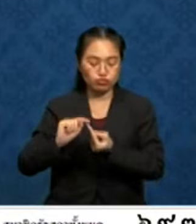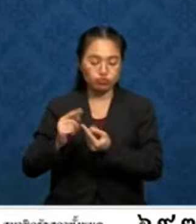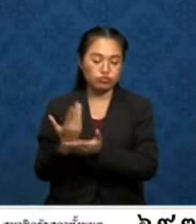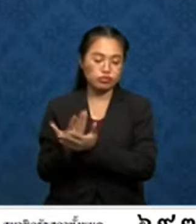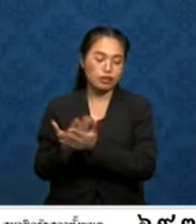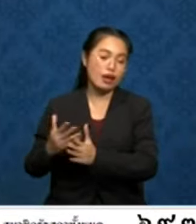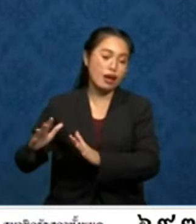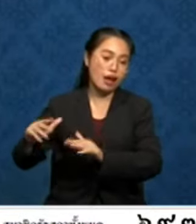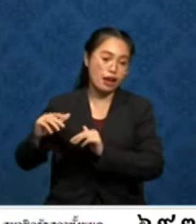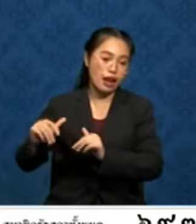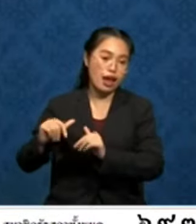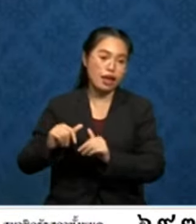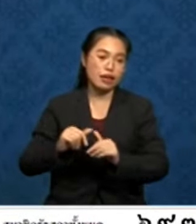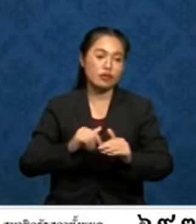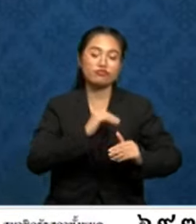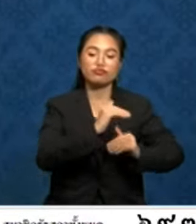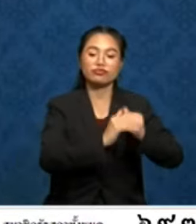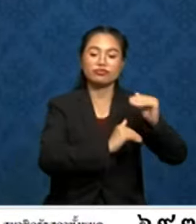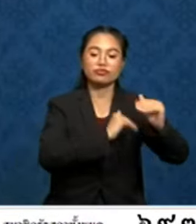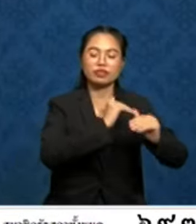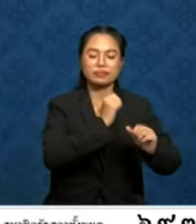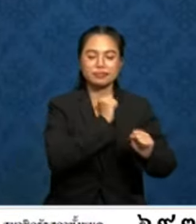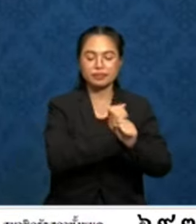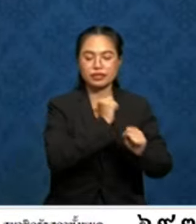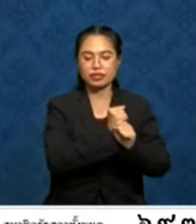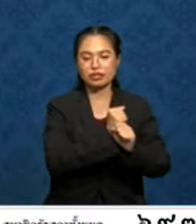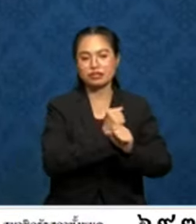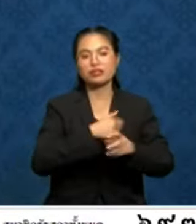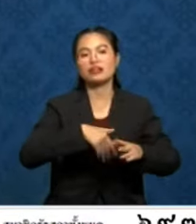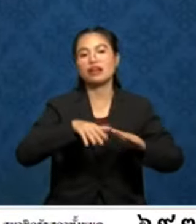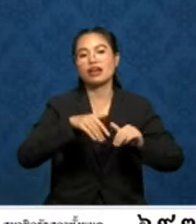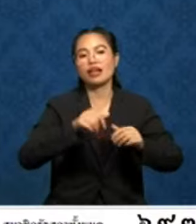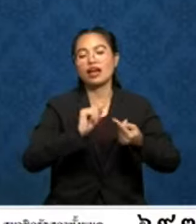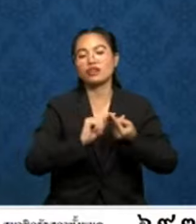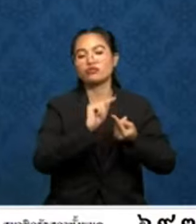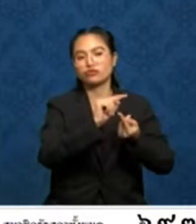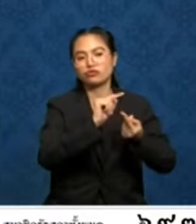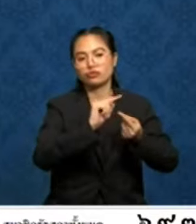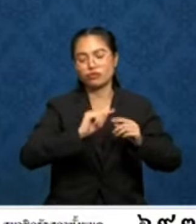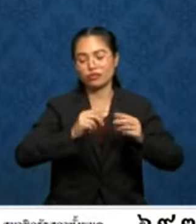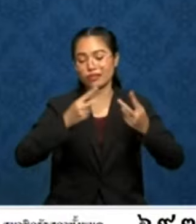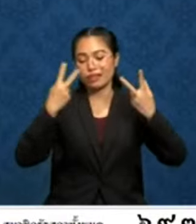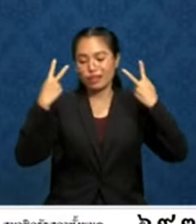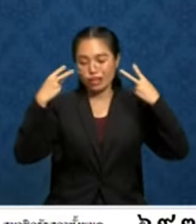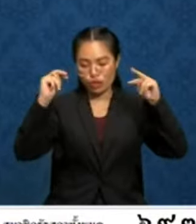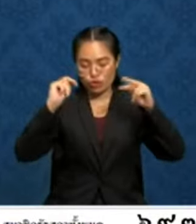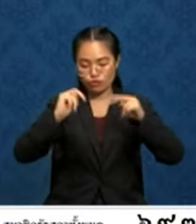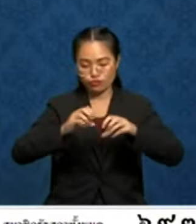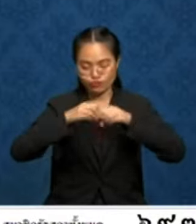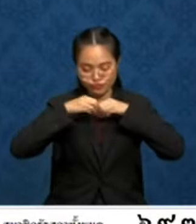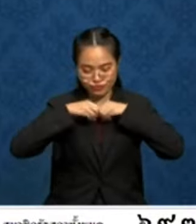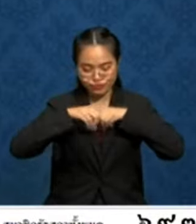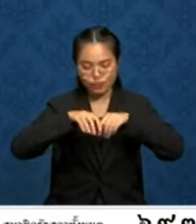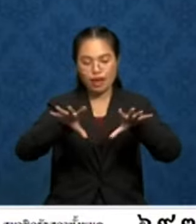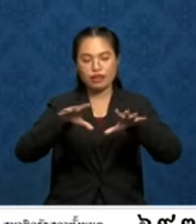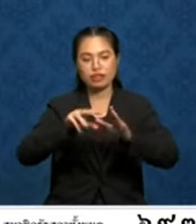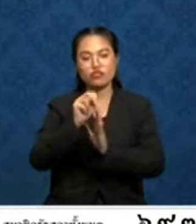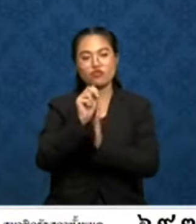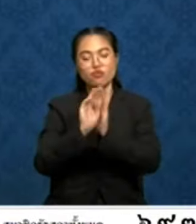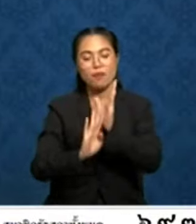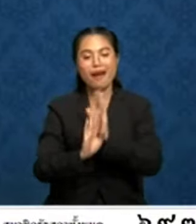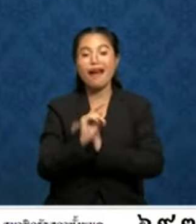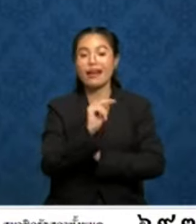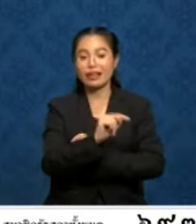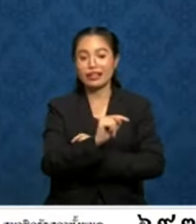ได้บอกในการสร้างรายได้กับประเทศที่ยั่งยืนนี่เป็นสิ่งที่ท่านนมนตรีได้แถลงในเยบ่ายเล่มนี้ไว้แต่สิ่งที่